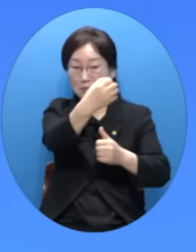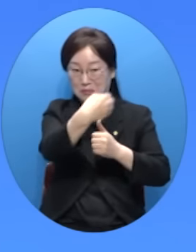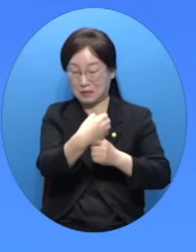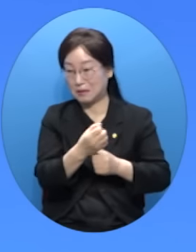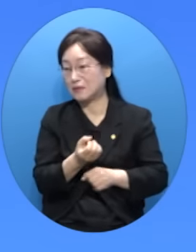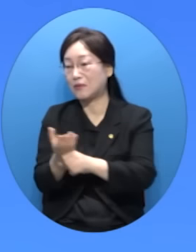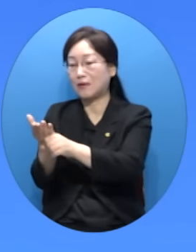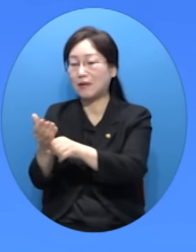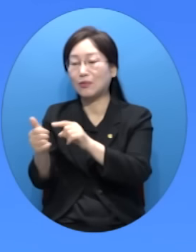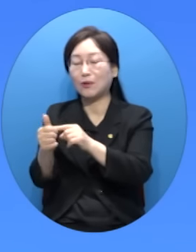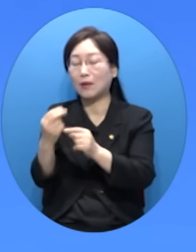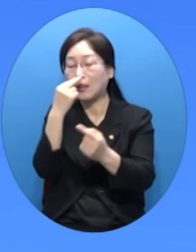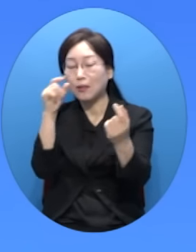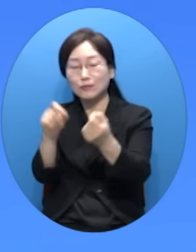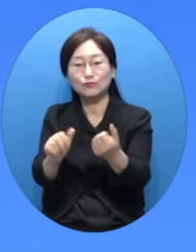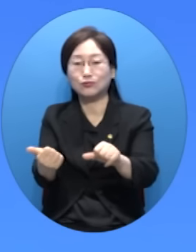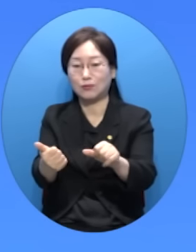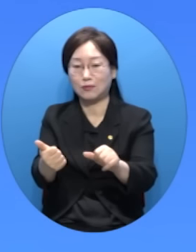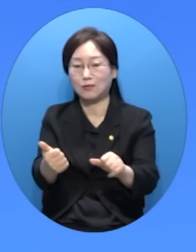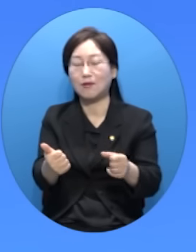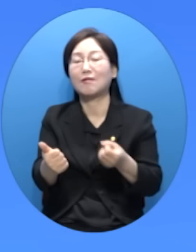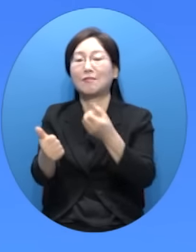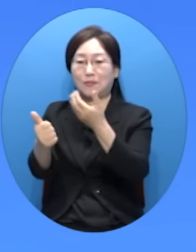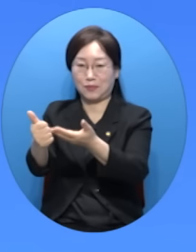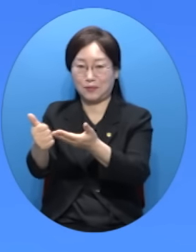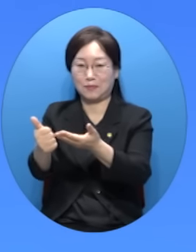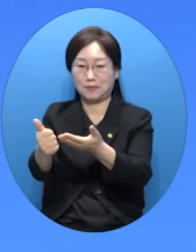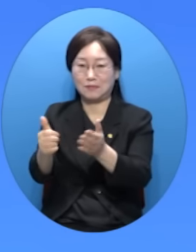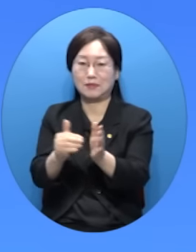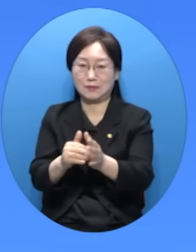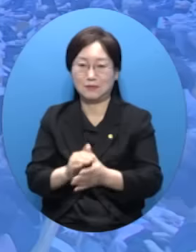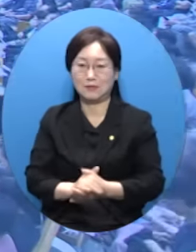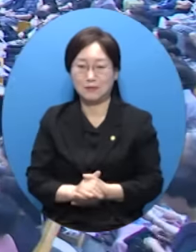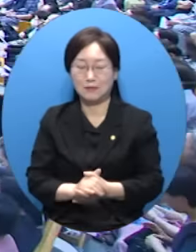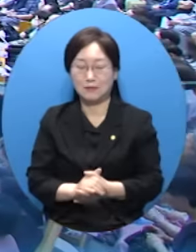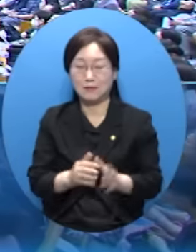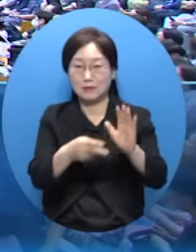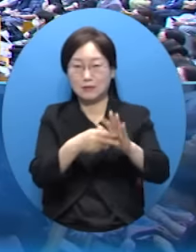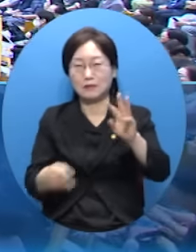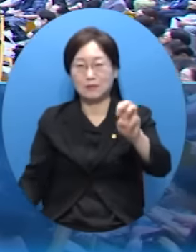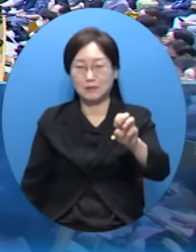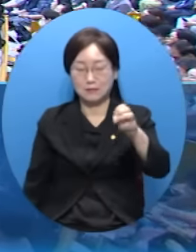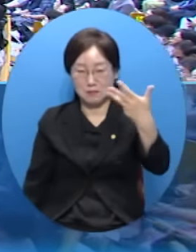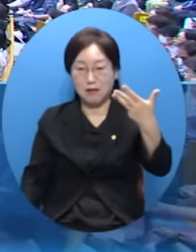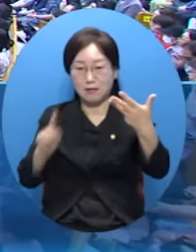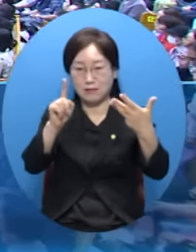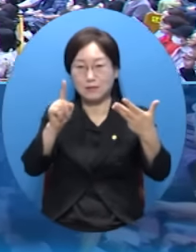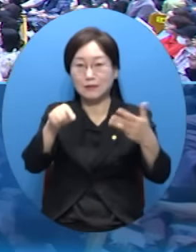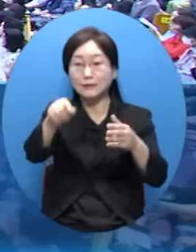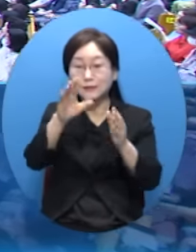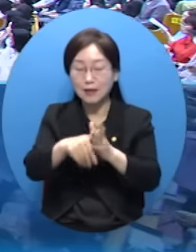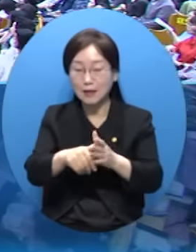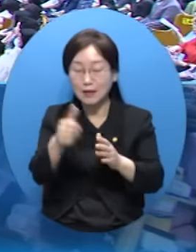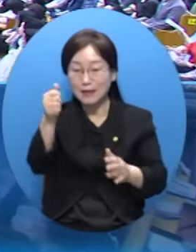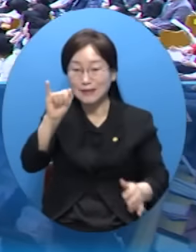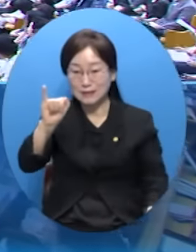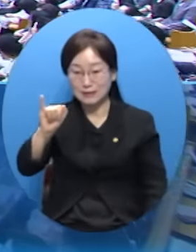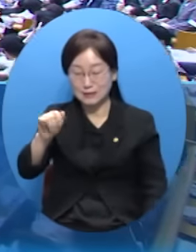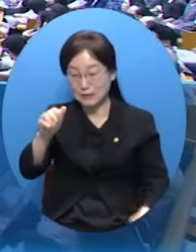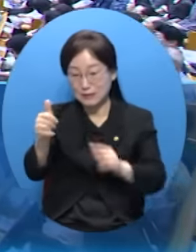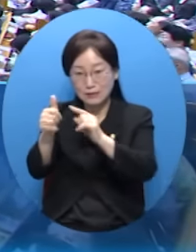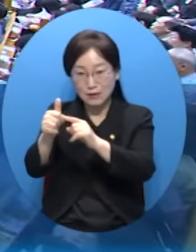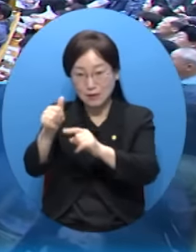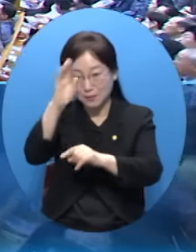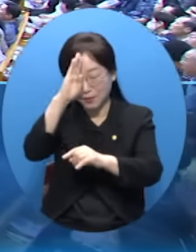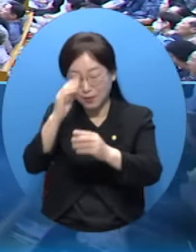것이라고 말씀을 전하라 하셨습니다. 말씀을 전합니다. 이사야 38장 1절입니다. 그때 히스기야가 병들어